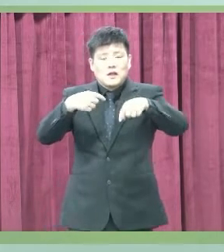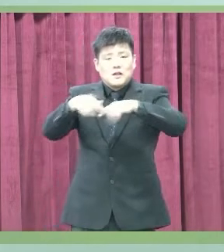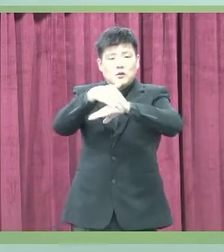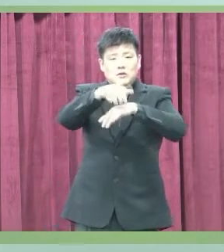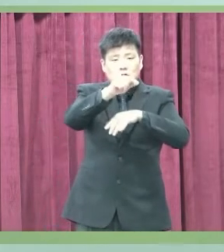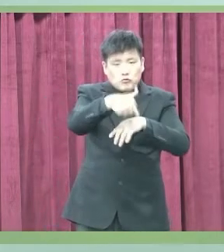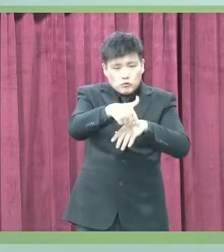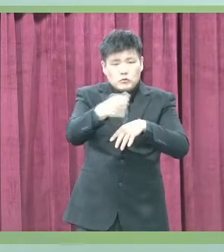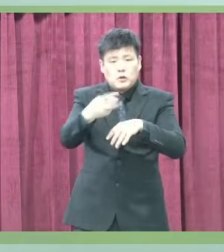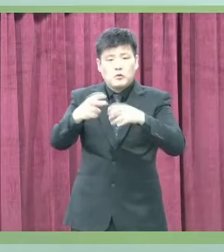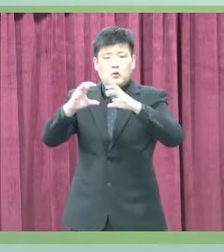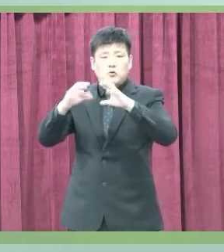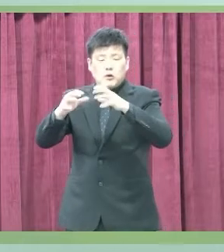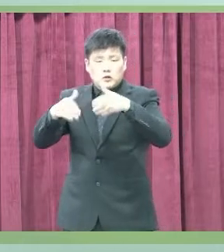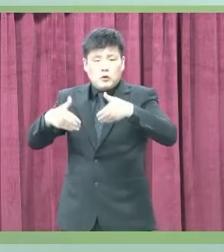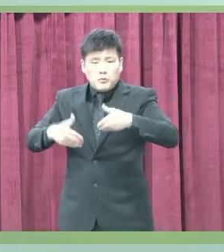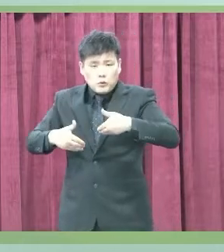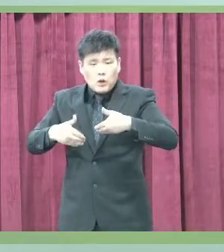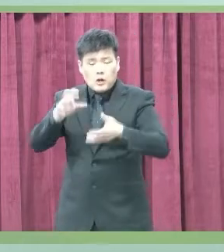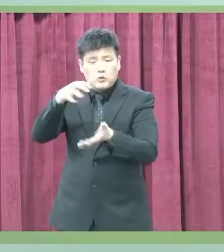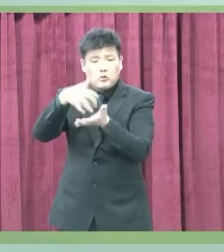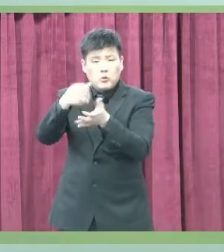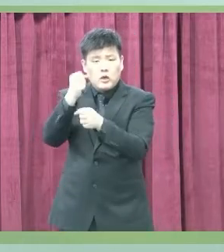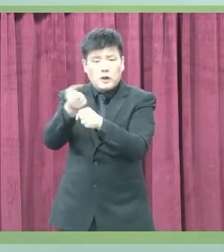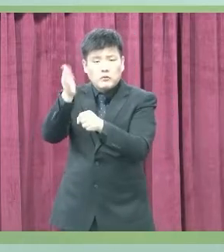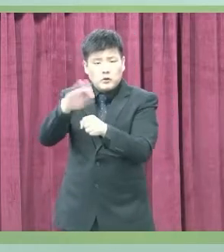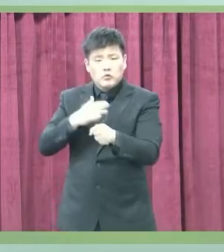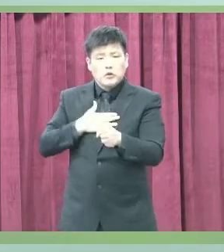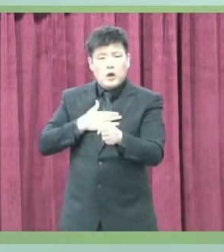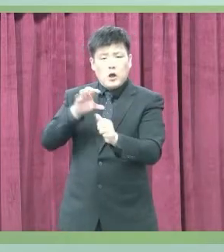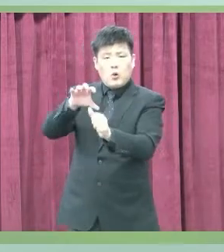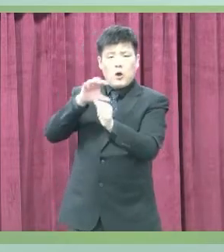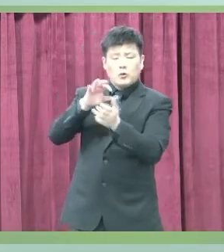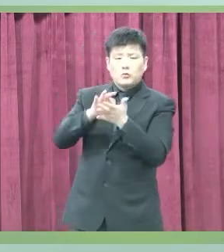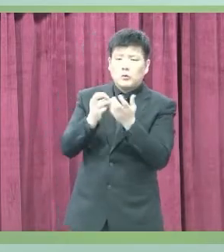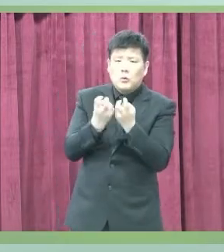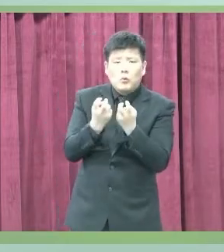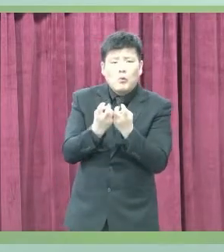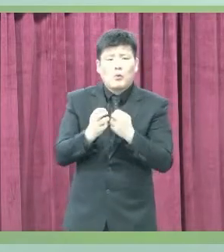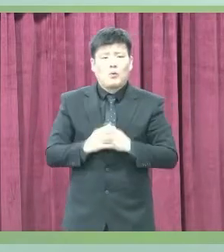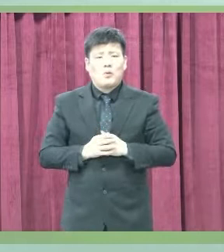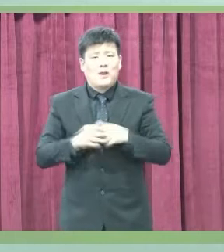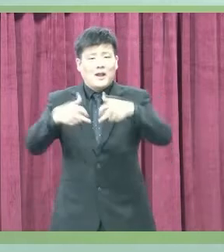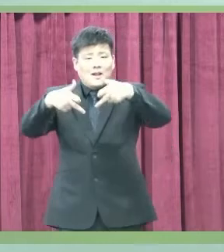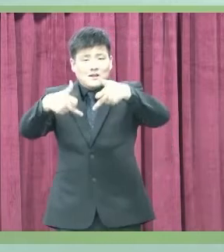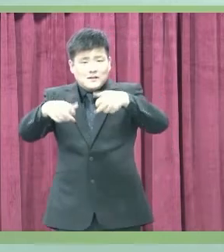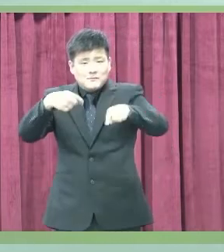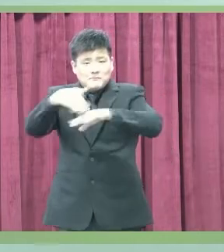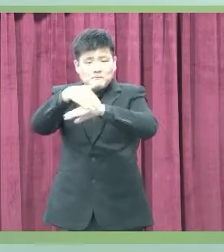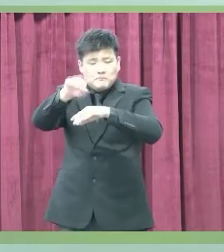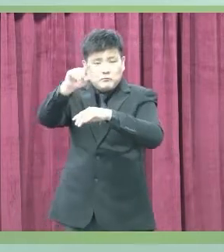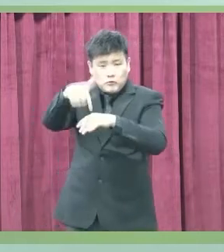국가에서 필요한 통계를 산출한다고 하는데 우리가 이걸 어떻게 쓰지? 제가 볼 때 가장 장애인 정책국에서 우리가